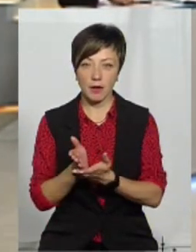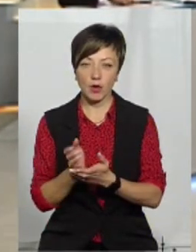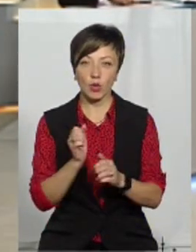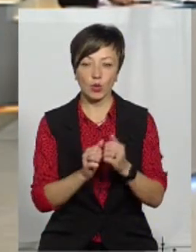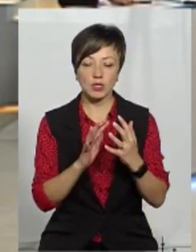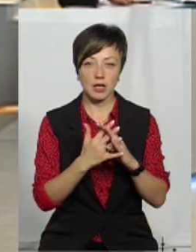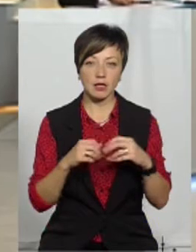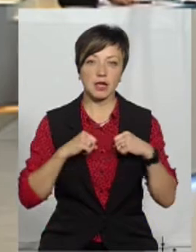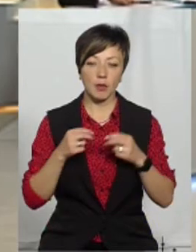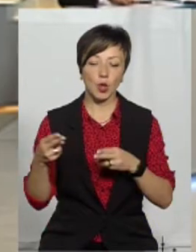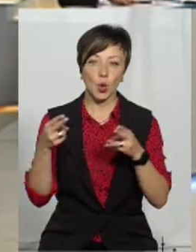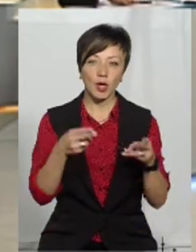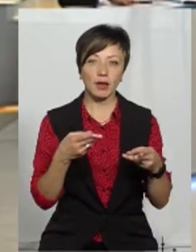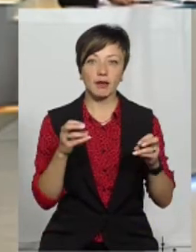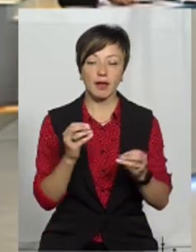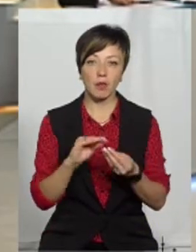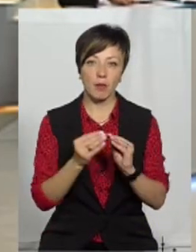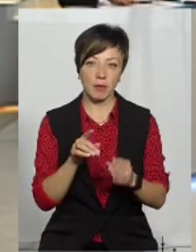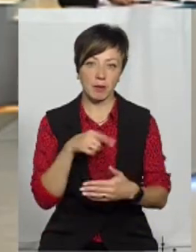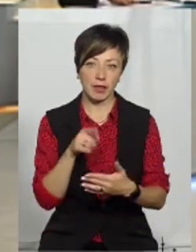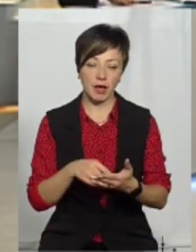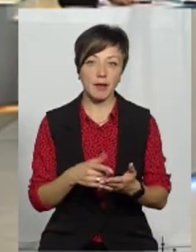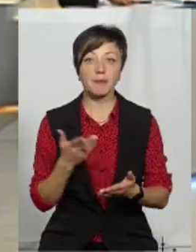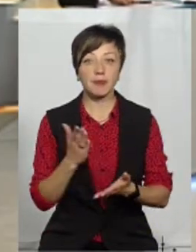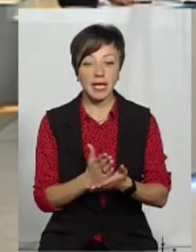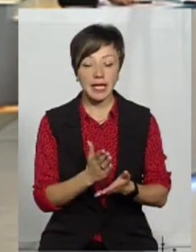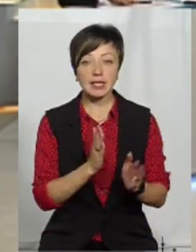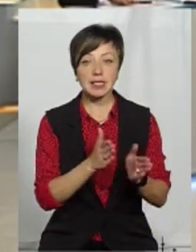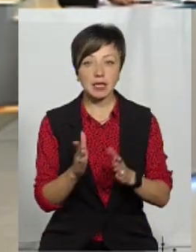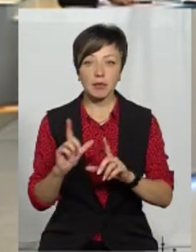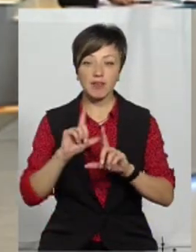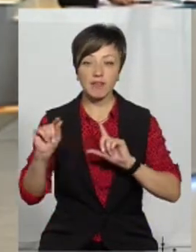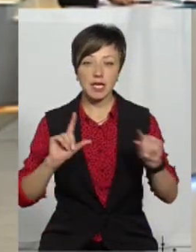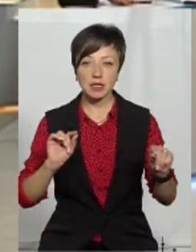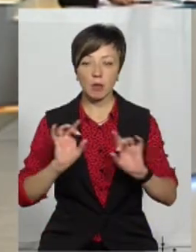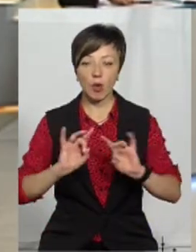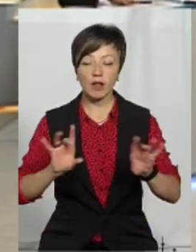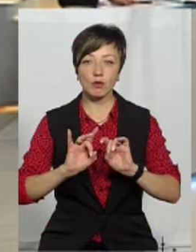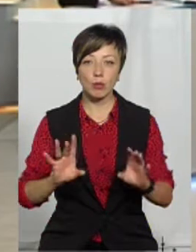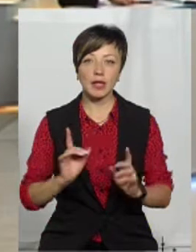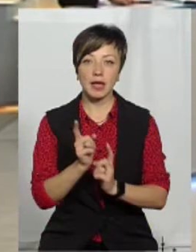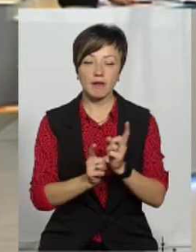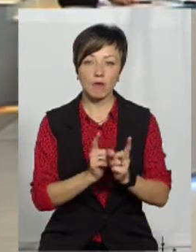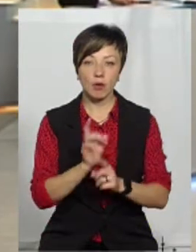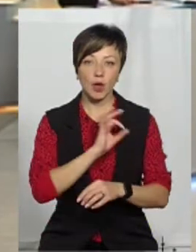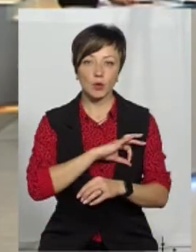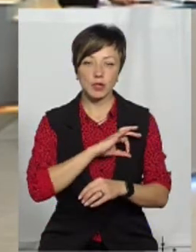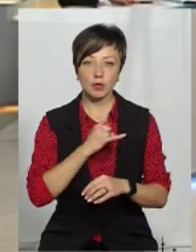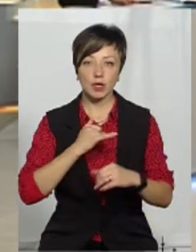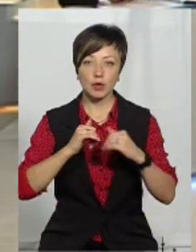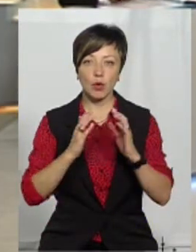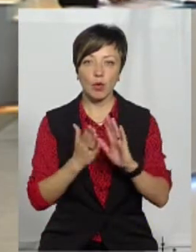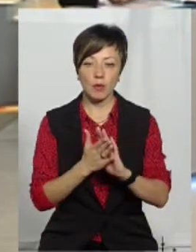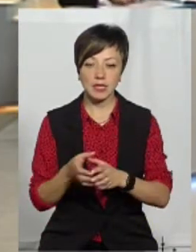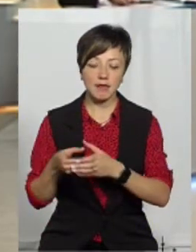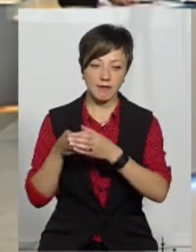до кожного села ми стараємося доїхати там, де є найбільш проблемні питання. Є системні виїзди по інформуванню по реформі юстиції, де в нас йдуть комплексні